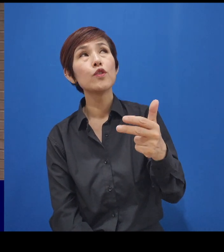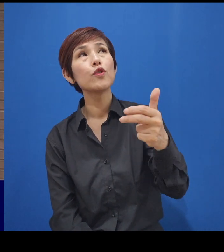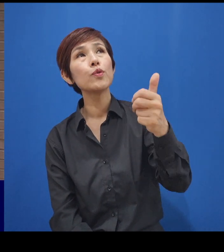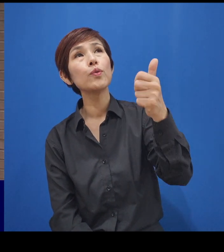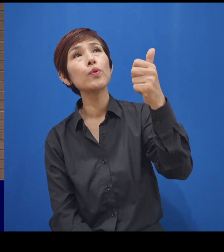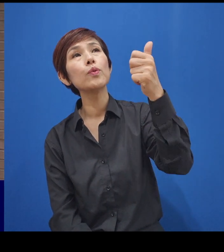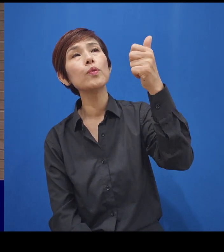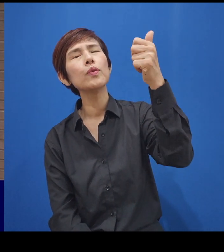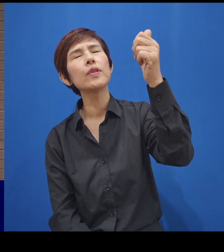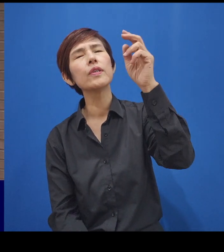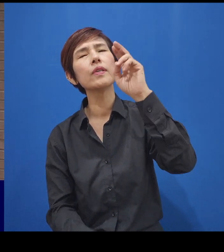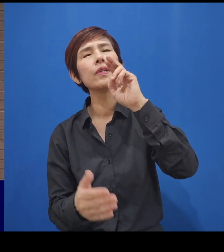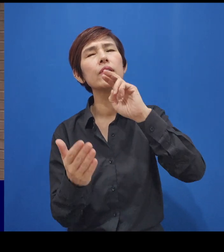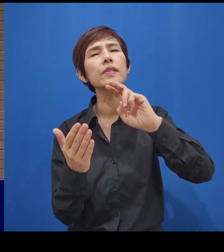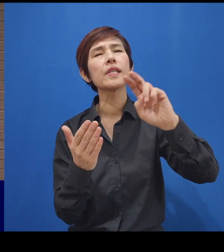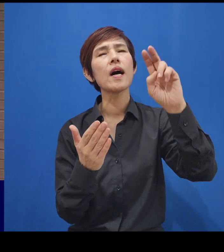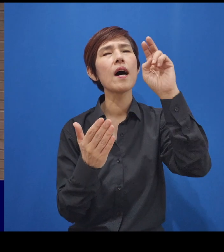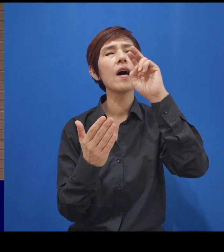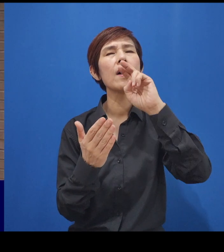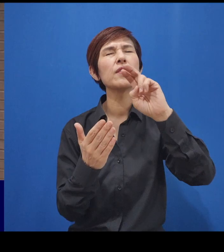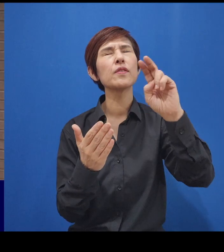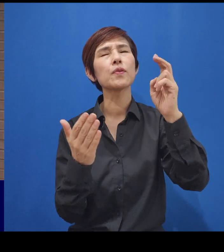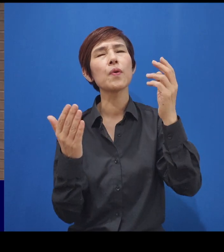비방해도 주를